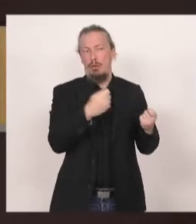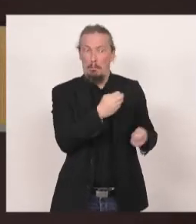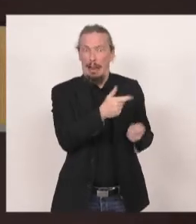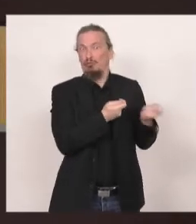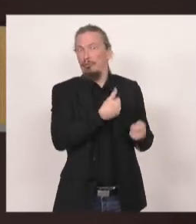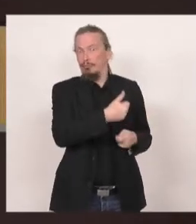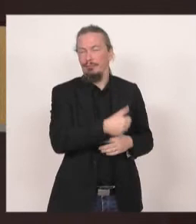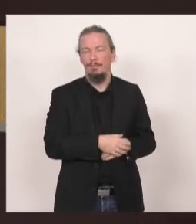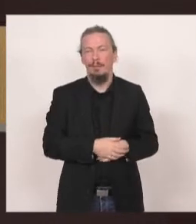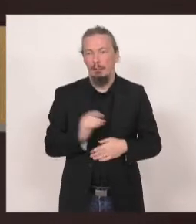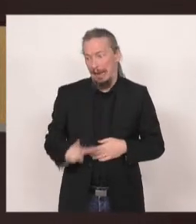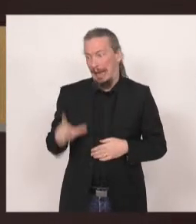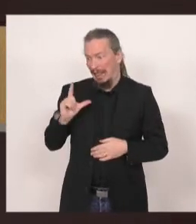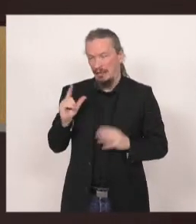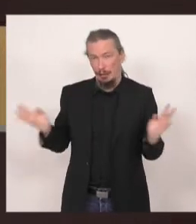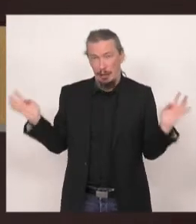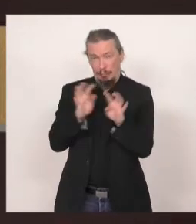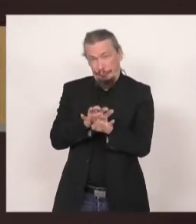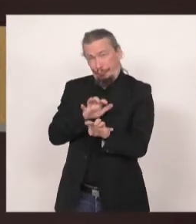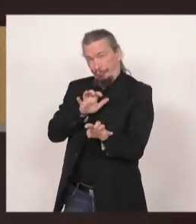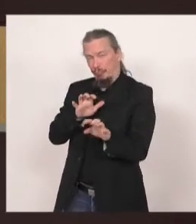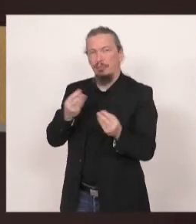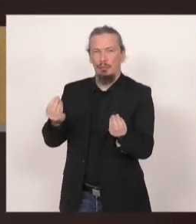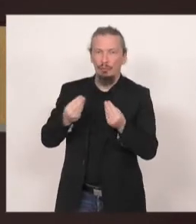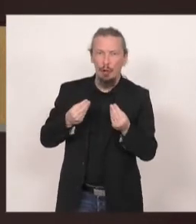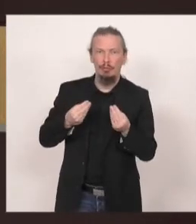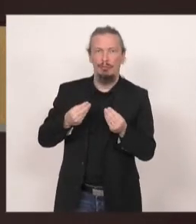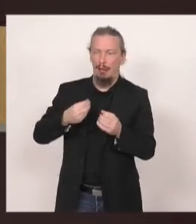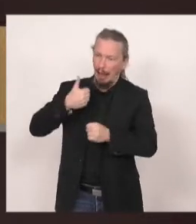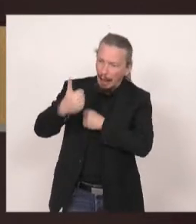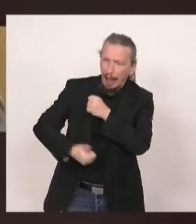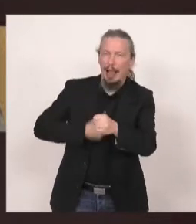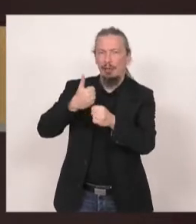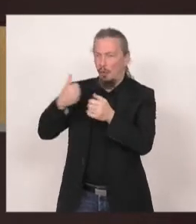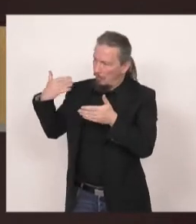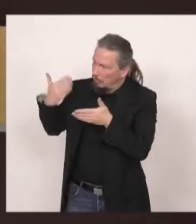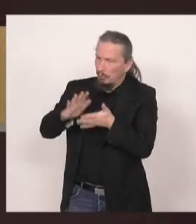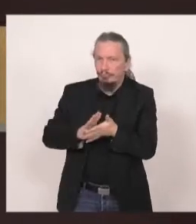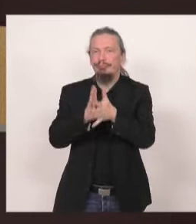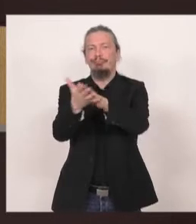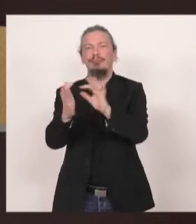que cette plénière de lundi nous a permis de faire la première année d'avancement du plan climat, comme